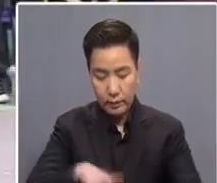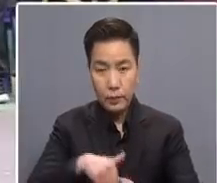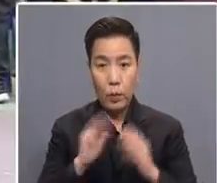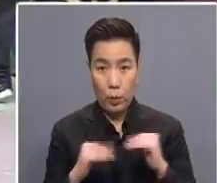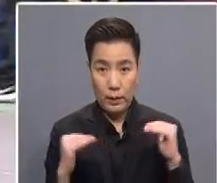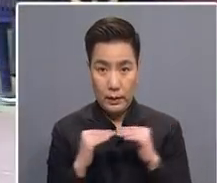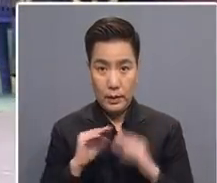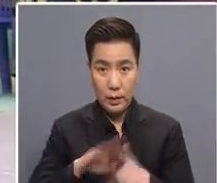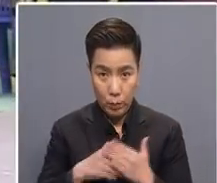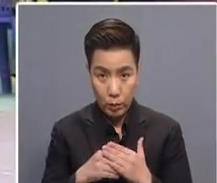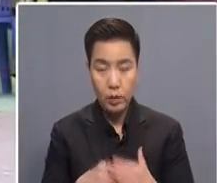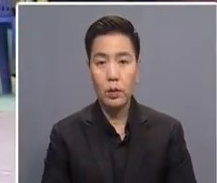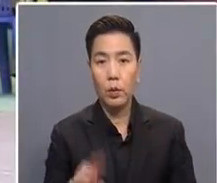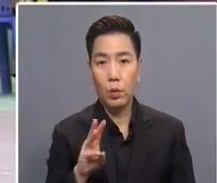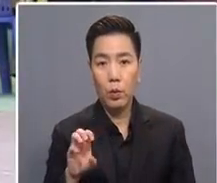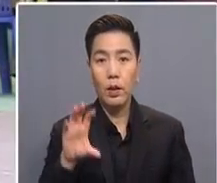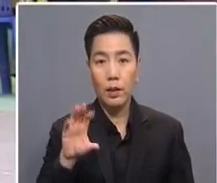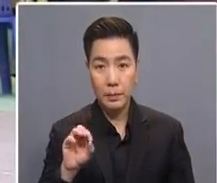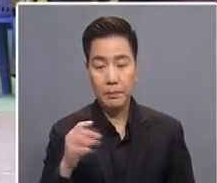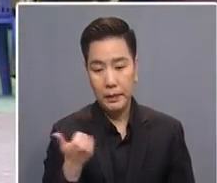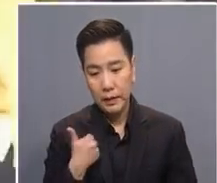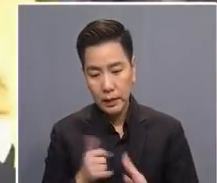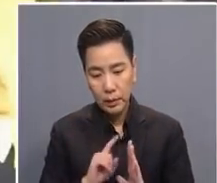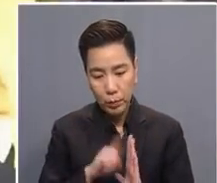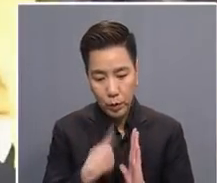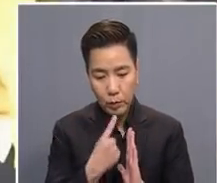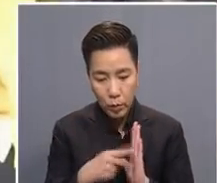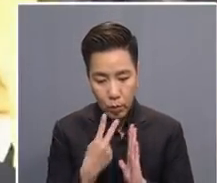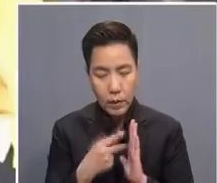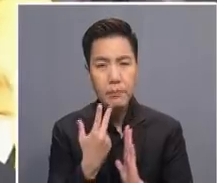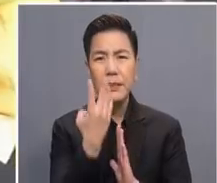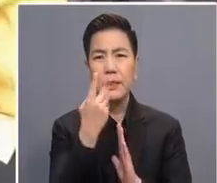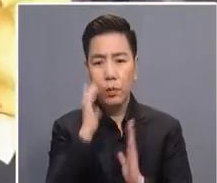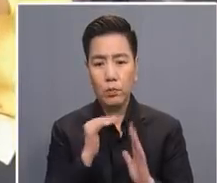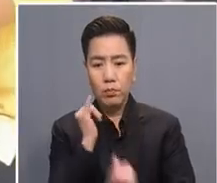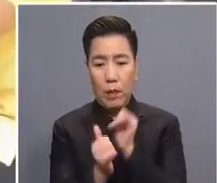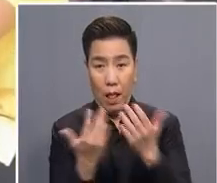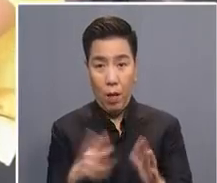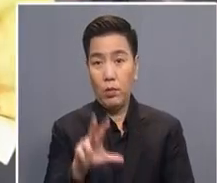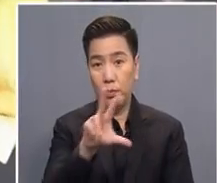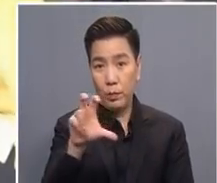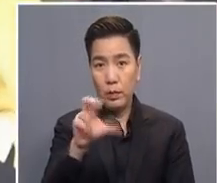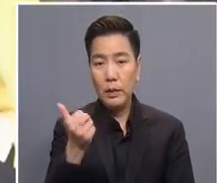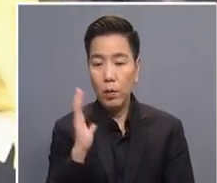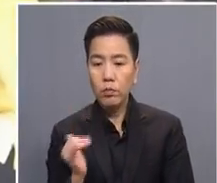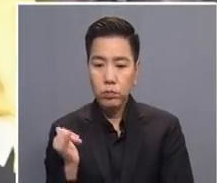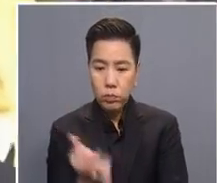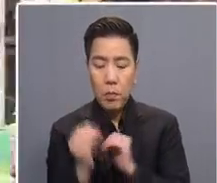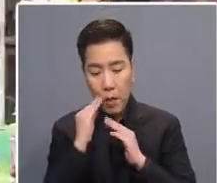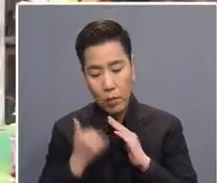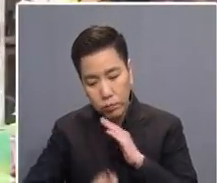เลือกตั้งทั้งสิ้น650คนค่ะเวลาผ่านไปเพียง4ชั่วโมงก็มีผู้มาใช้สิทธิ์แล้วกว่า300คนและยังคงทยอยเดินทางออกมา